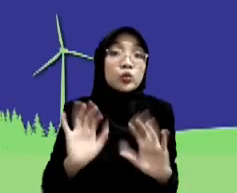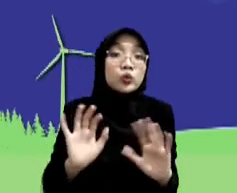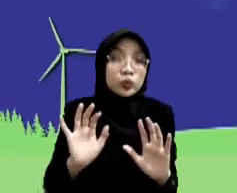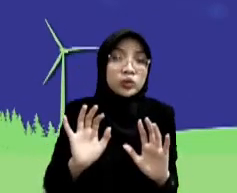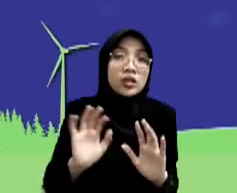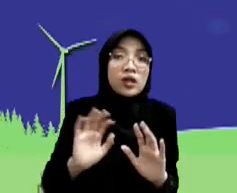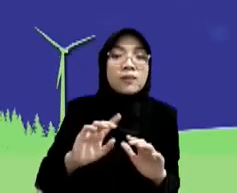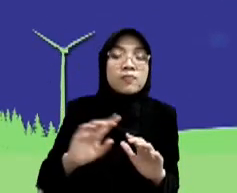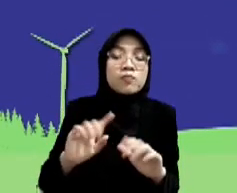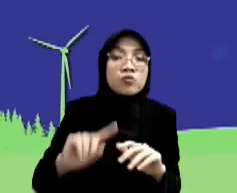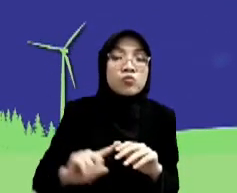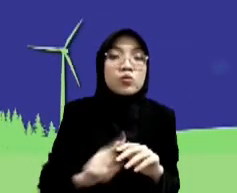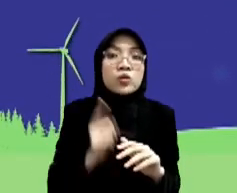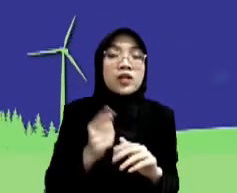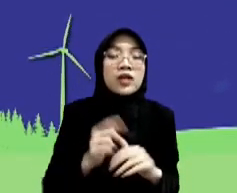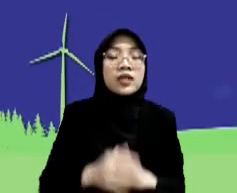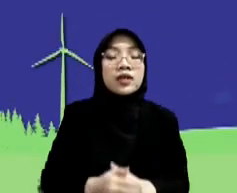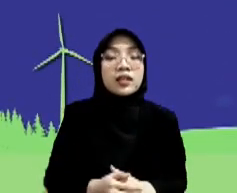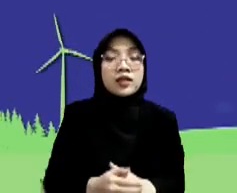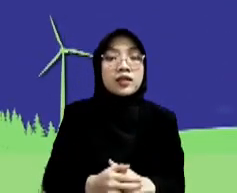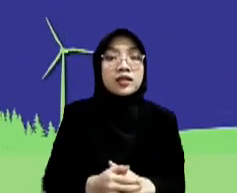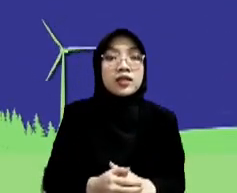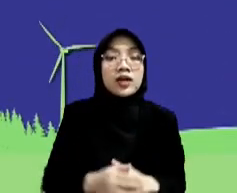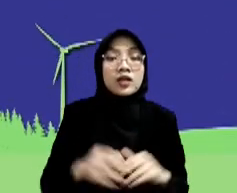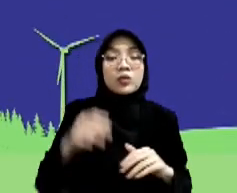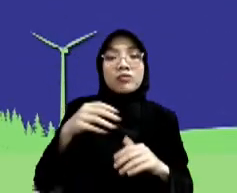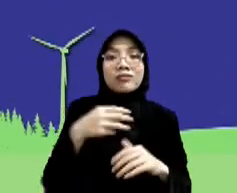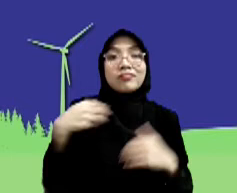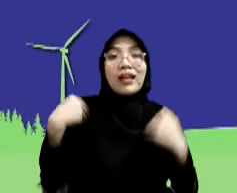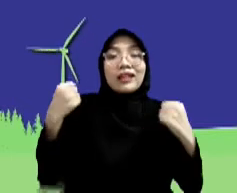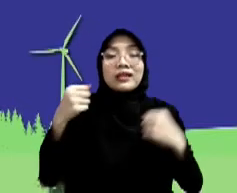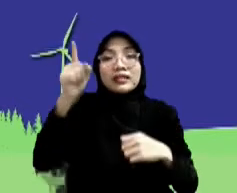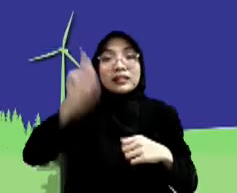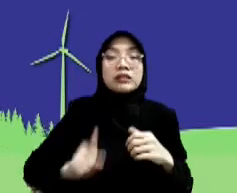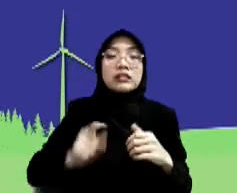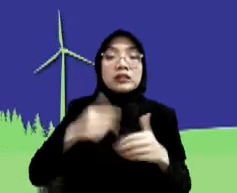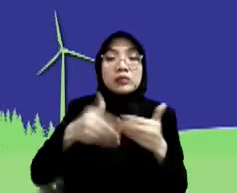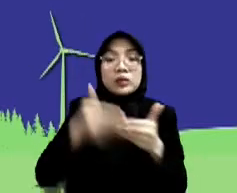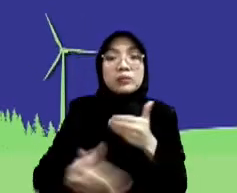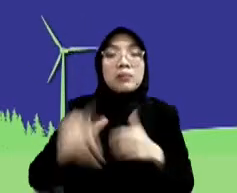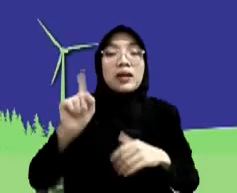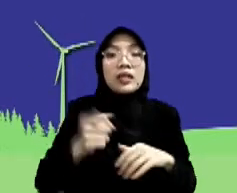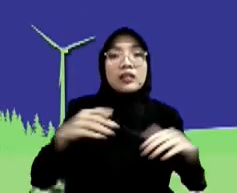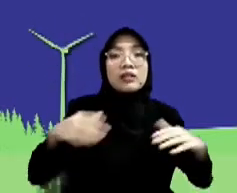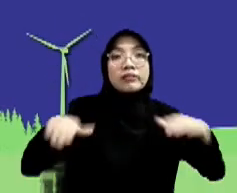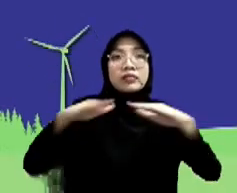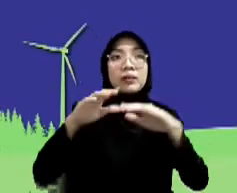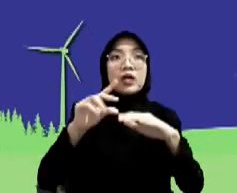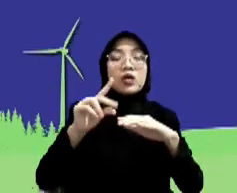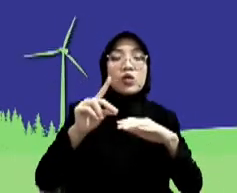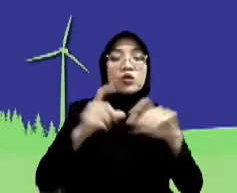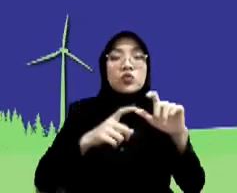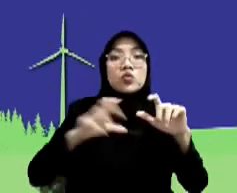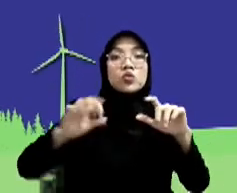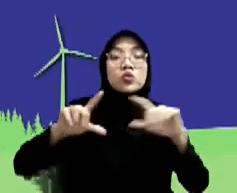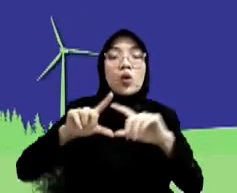memasang e renewable eh electricity ini eh dengan eh roof toop solar panel atau pembangkit listrik tenaga surya yang saat